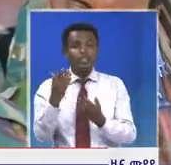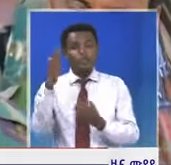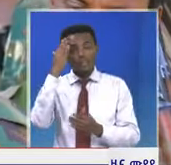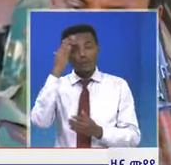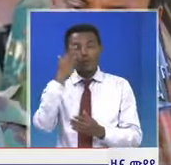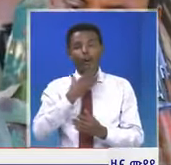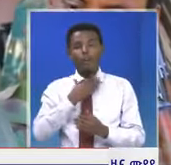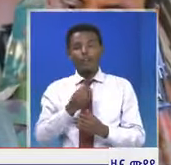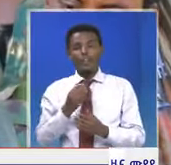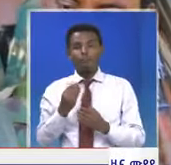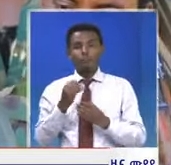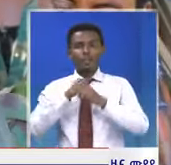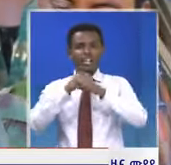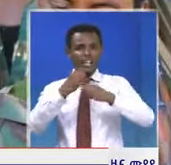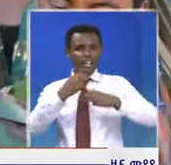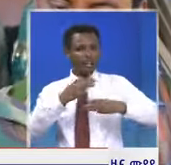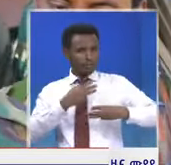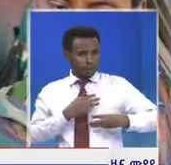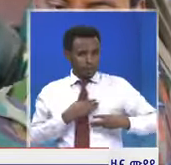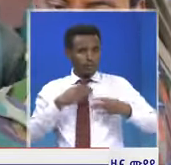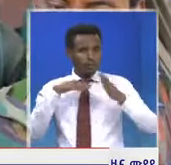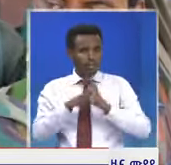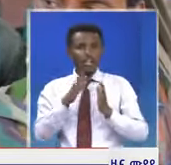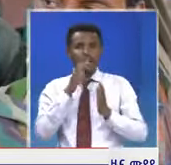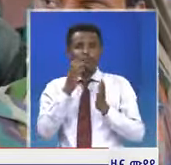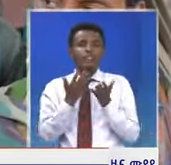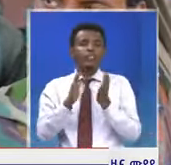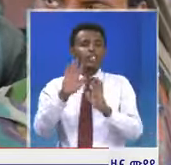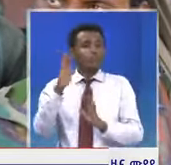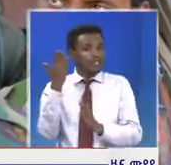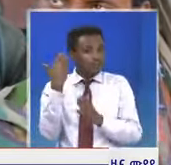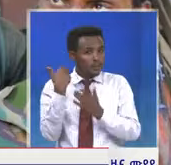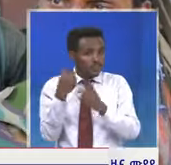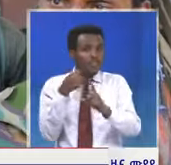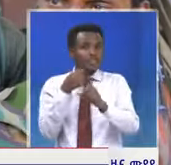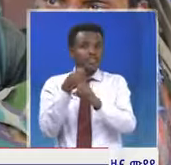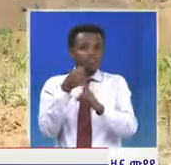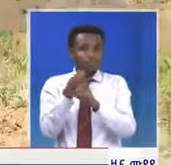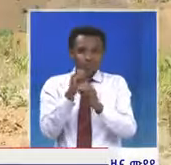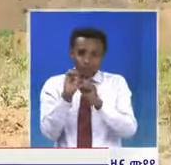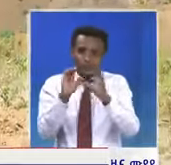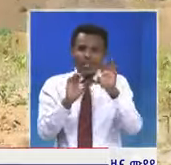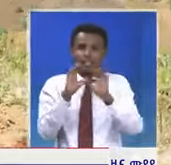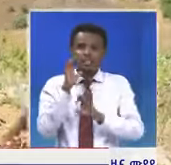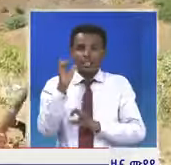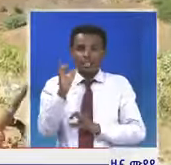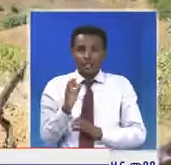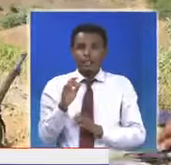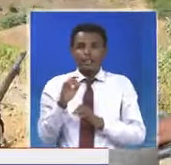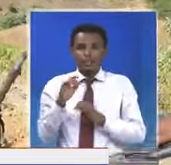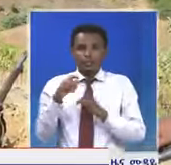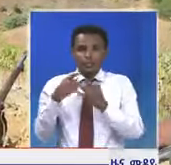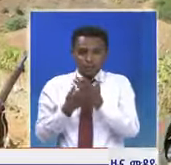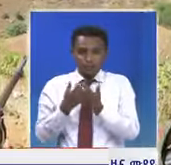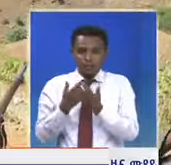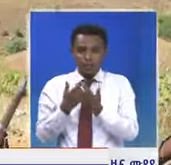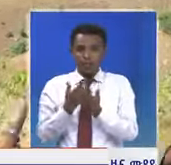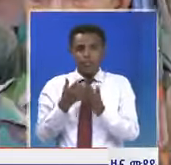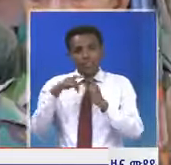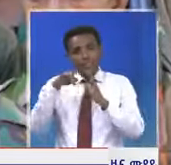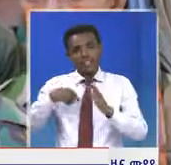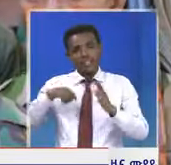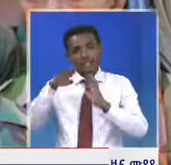መከላከል የማይፈልግበት አንድ ነገር ነበር። ከዚህ በፊት የነበሩ ታጋዮች የኛ ምንም ነገር ስላልተደረገ ወበዋተ ስትራቴጂ ማለት ነው የኛን የበታሽ